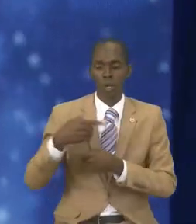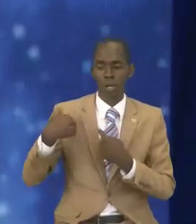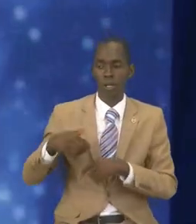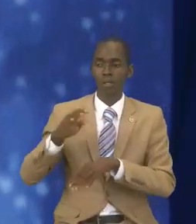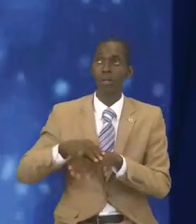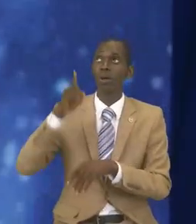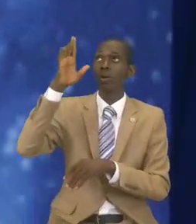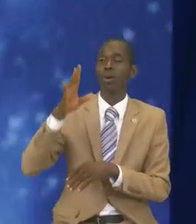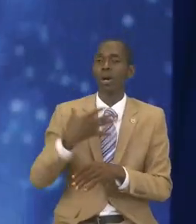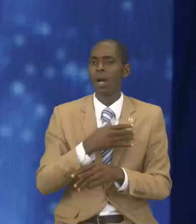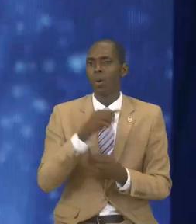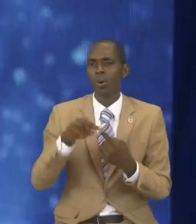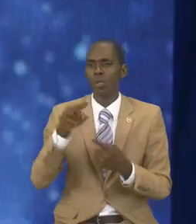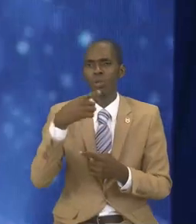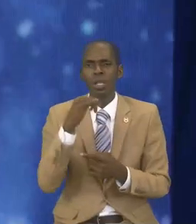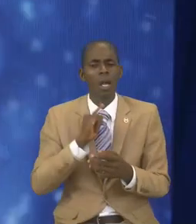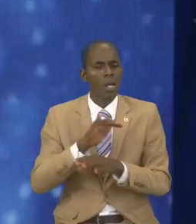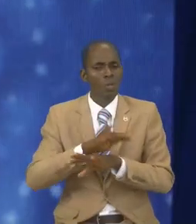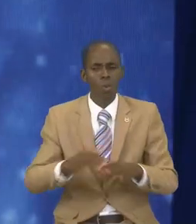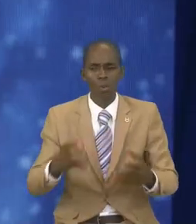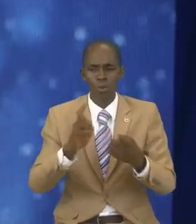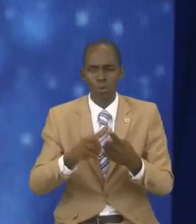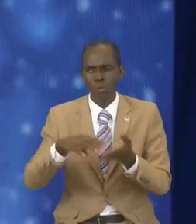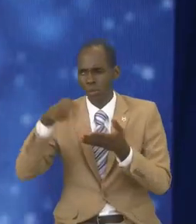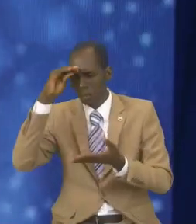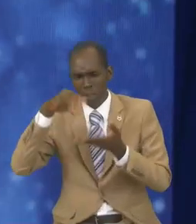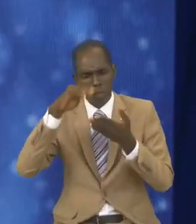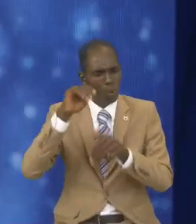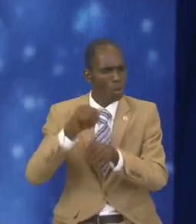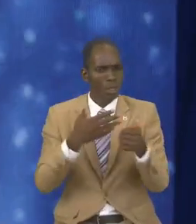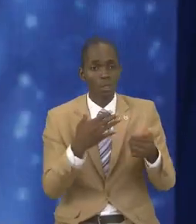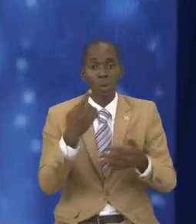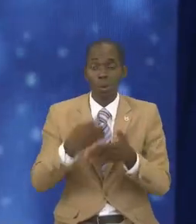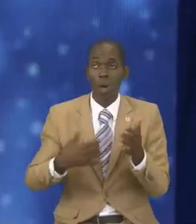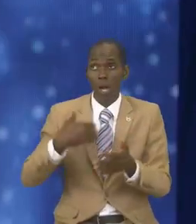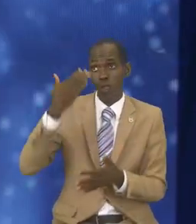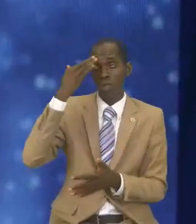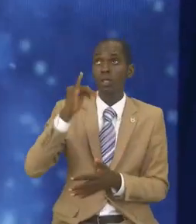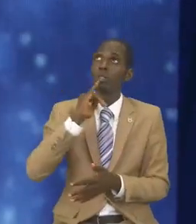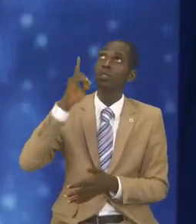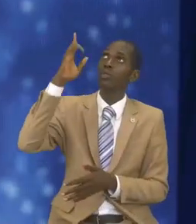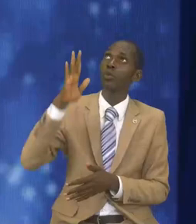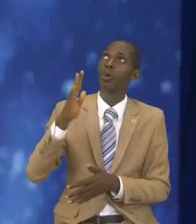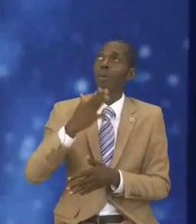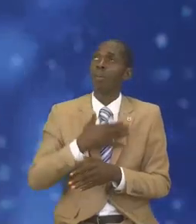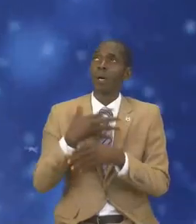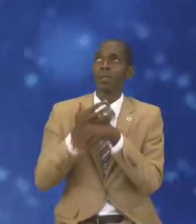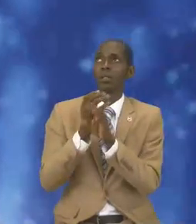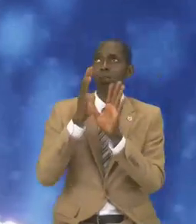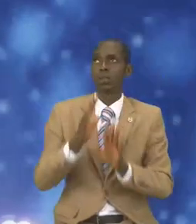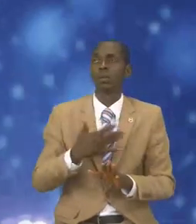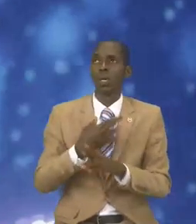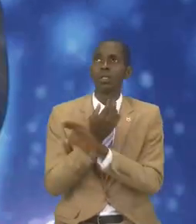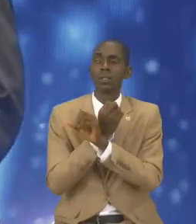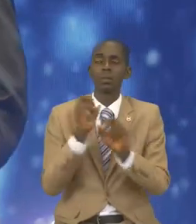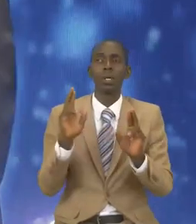Dieu, quand tu dis, je ne veux rien connaître d'autre, ce que je connais Dieu, mon Créateur, mon Rédempteur,